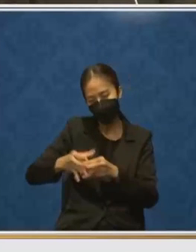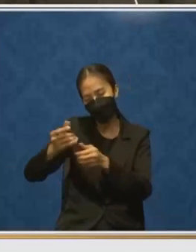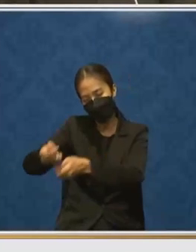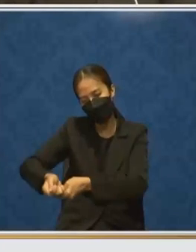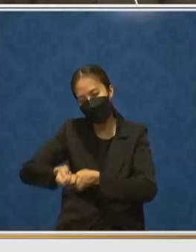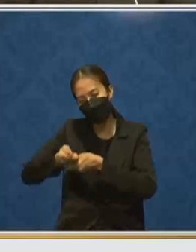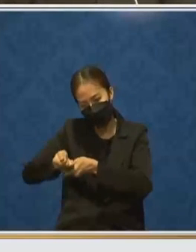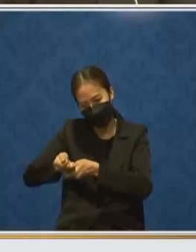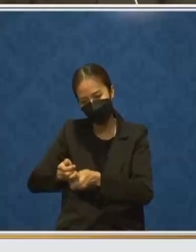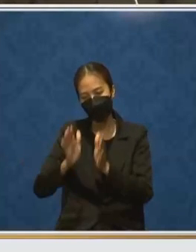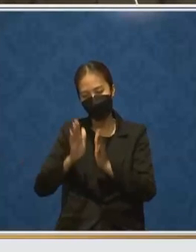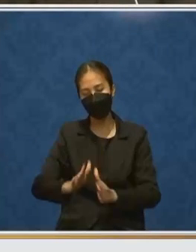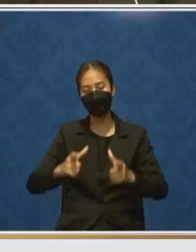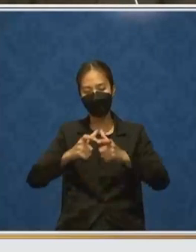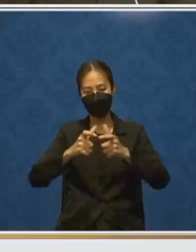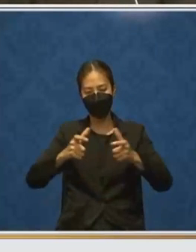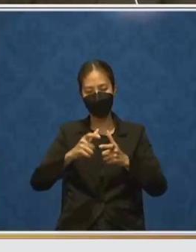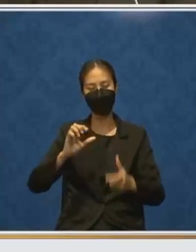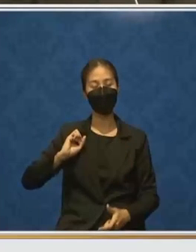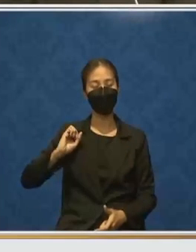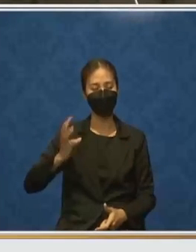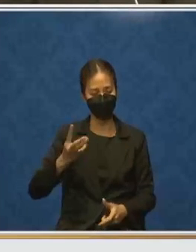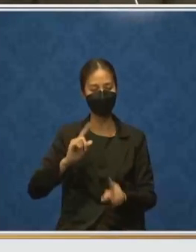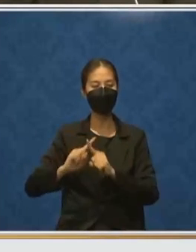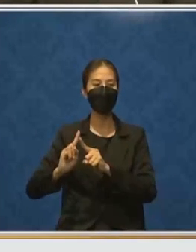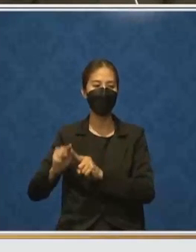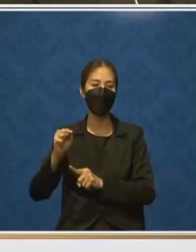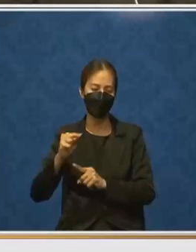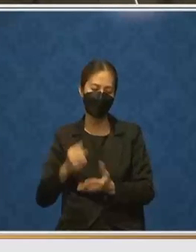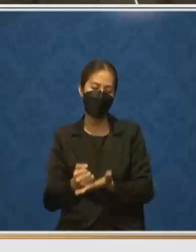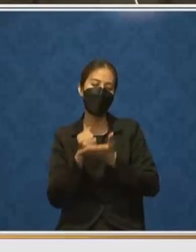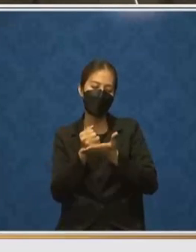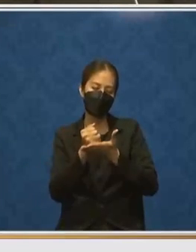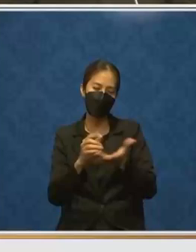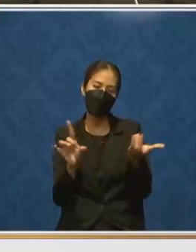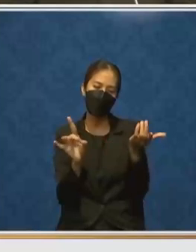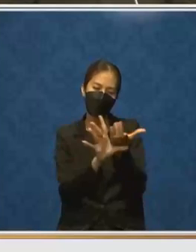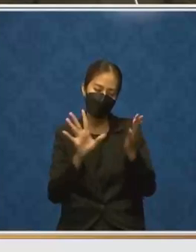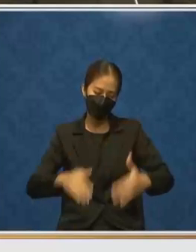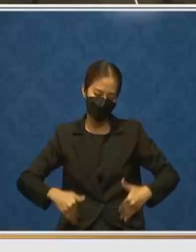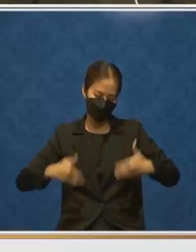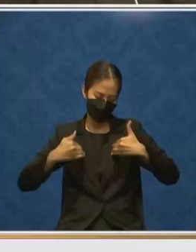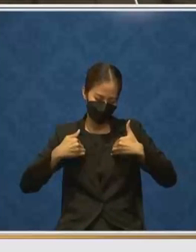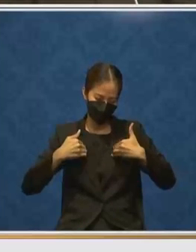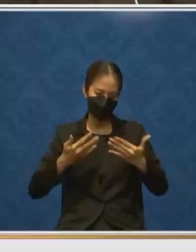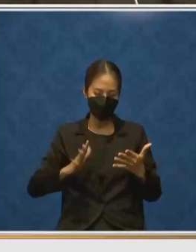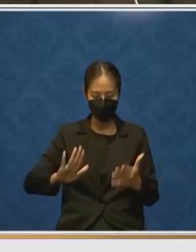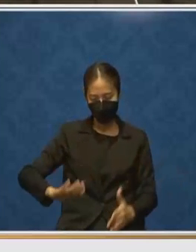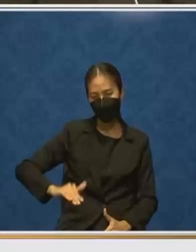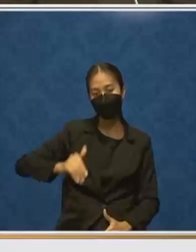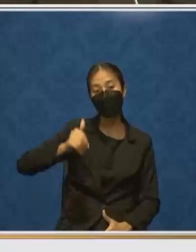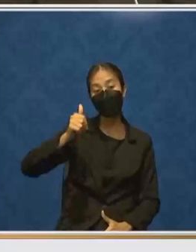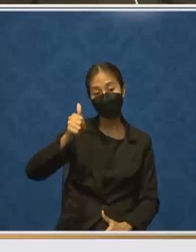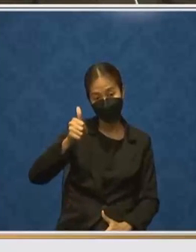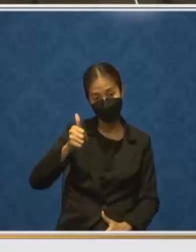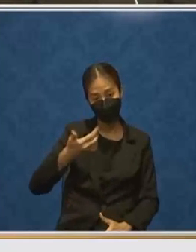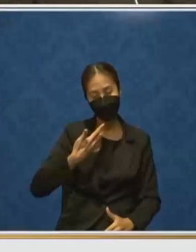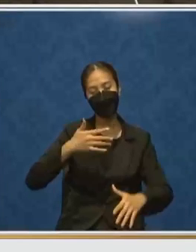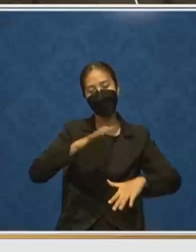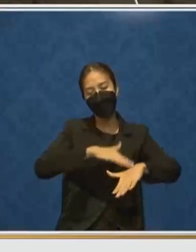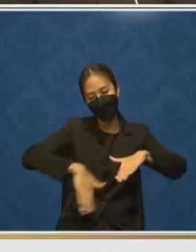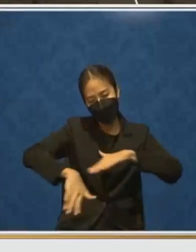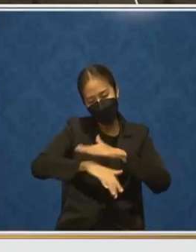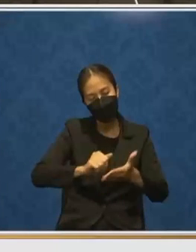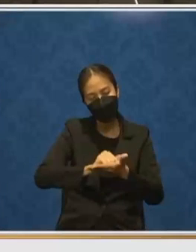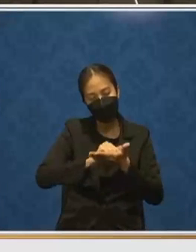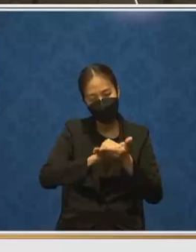งรัฐ 13.4 ล้านคนให้มีคุณภาพชีวิตที่ดีขึ้นสามารถเข้าถึงปัจจัยพื้นฐานที่จำเป็นต่อการดำรงชีพรวม